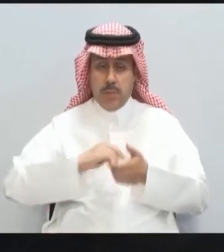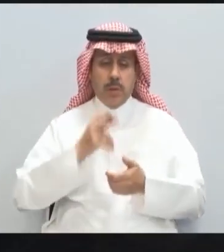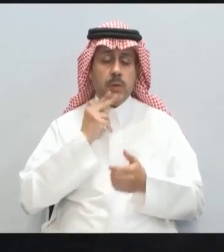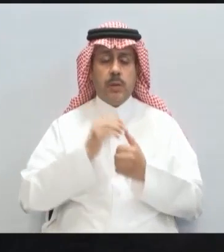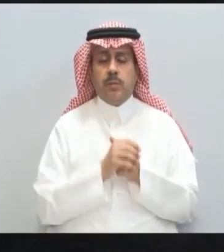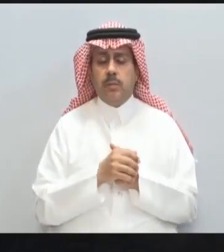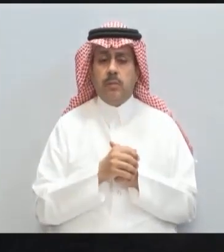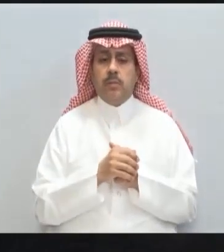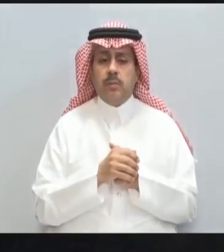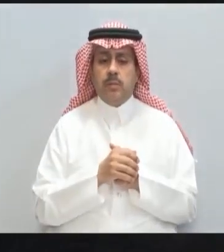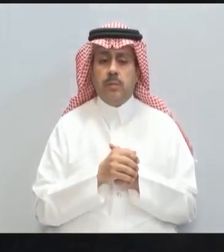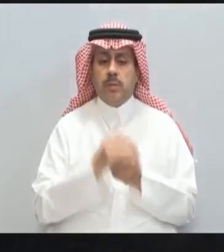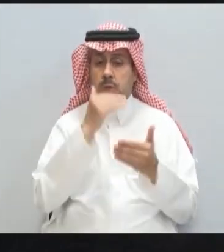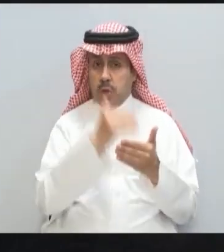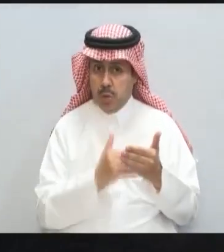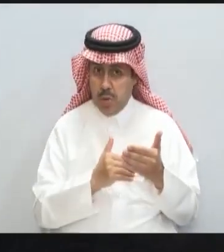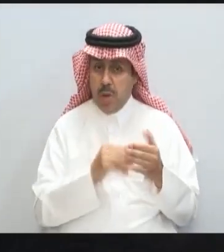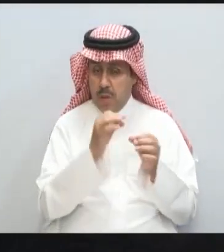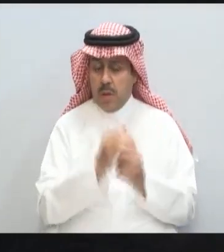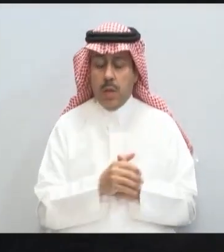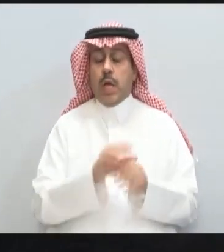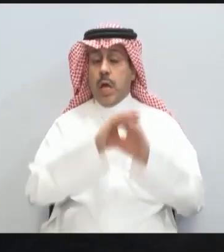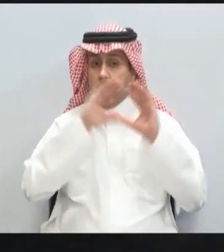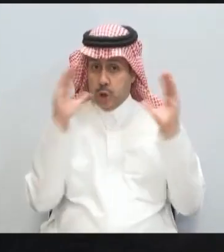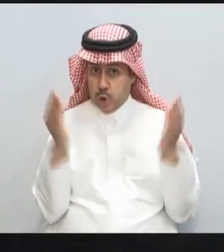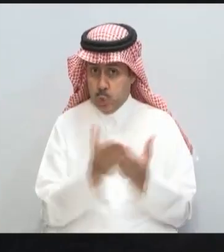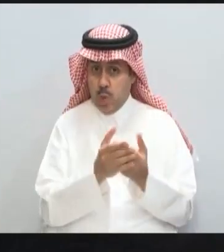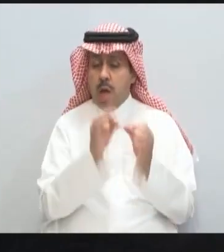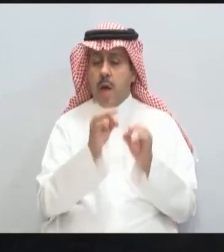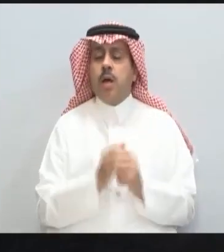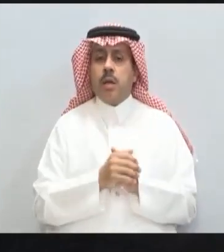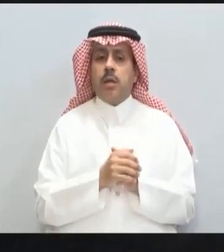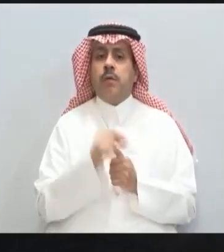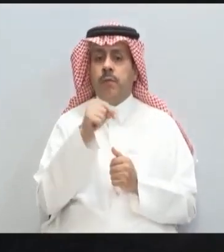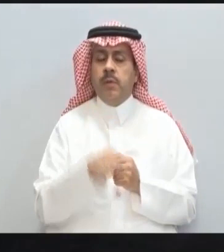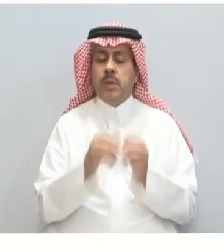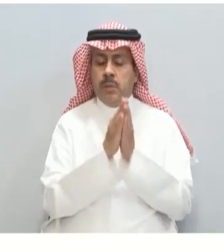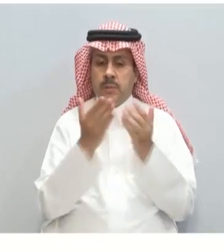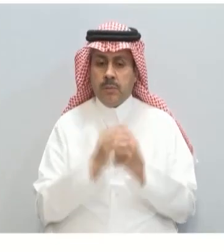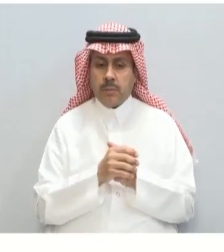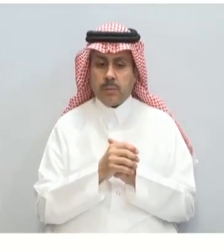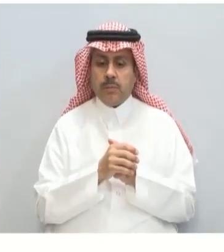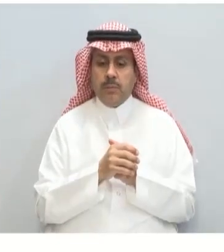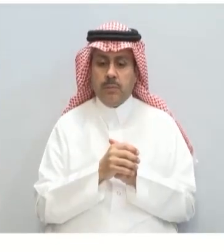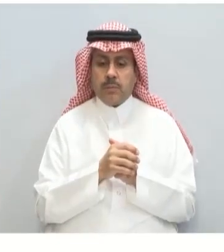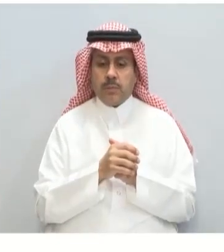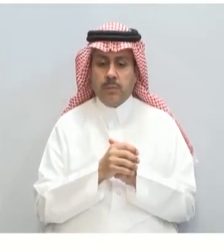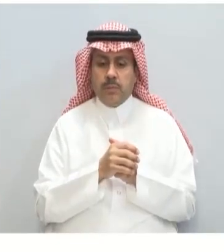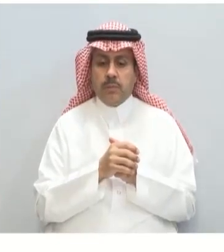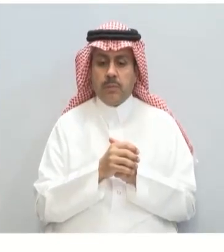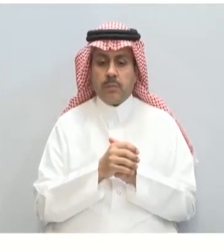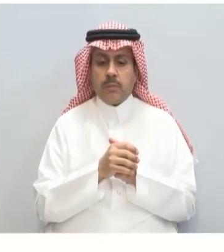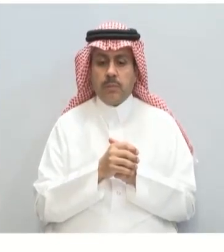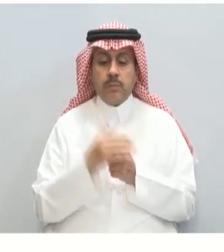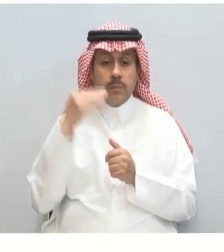يجعل ويعد هذه الايه اجمع ايه في كتاب الله سبحانه وتعالى هنا لاحظ هنا